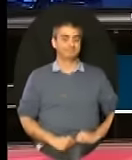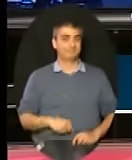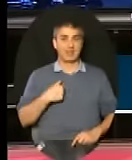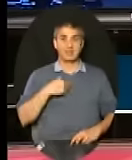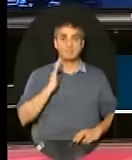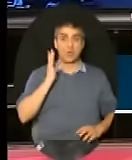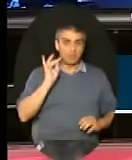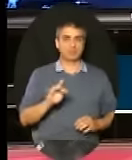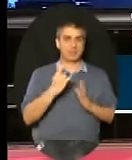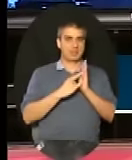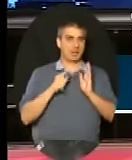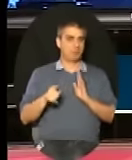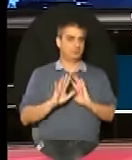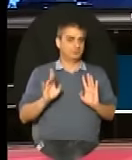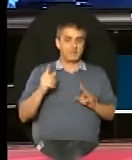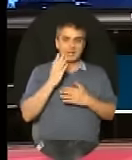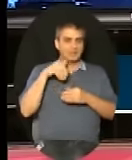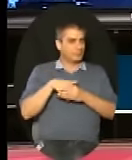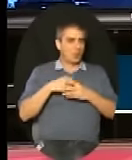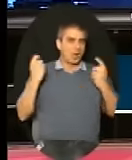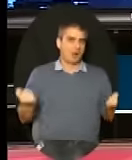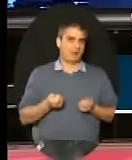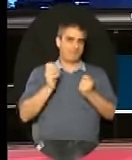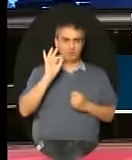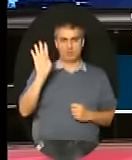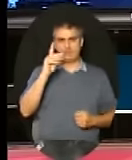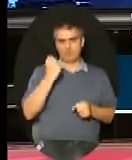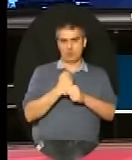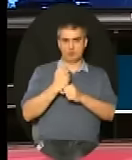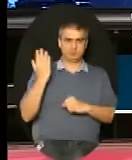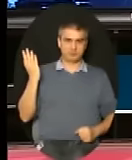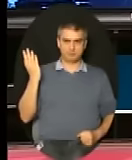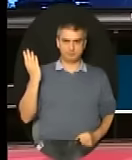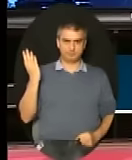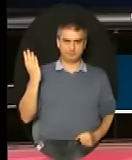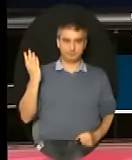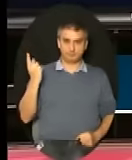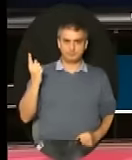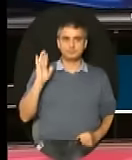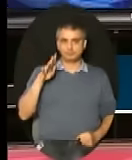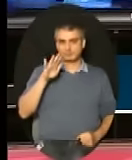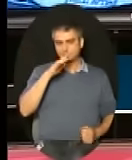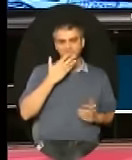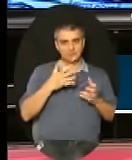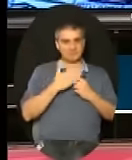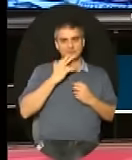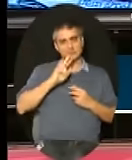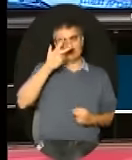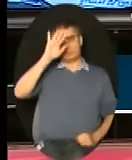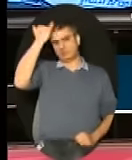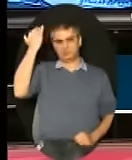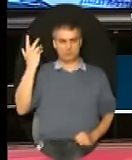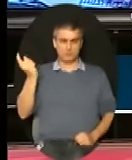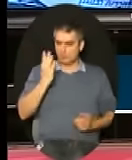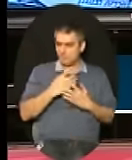ההדחה הזה. זה חלק מקמפיין שנתניהו מנהל, שמקצין גם את החברה הישראלית. הוא